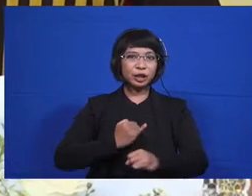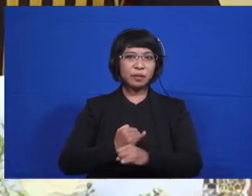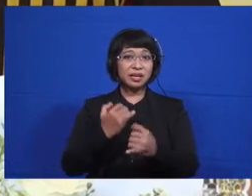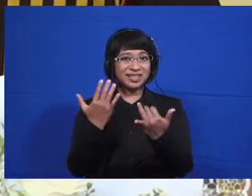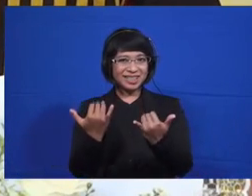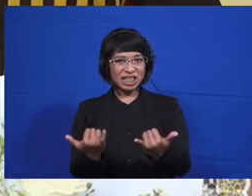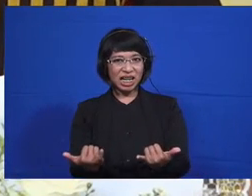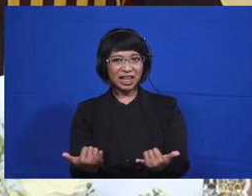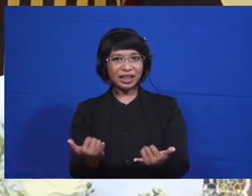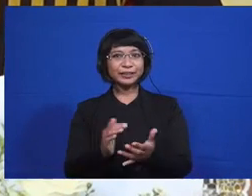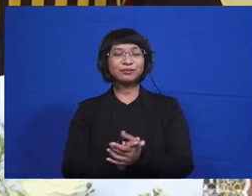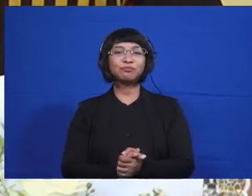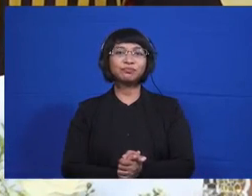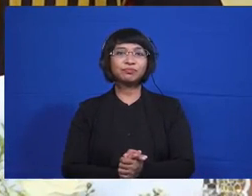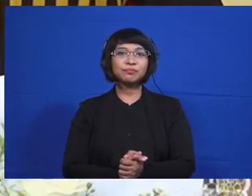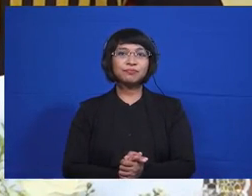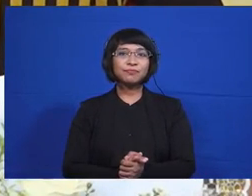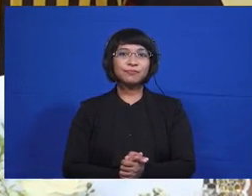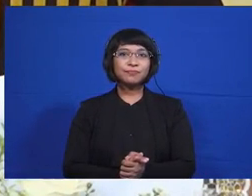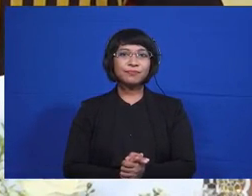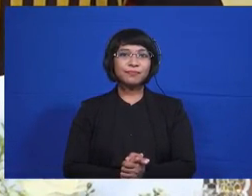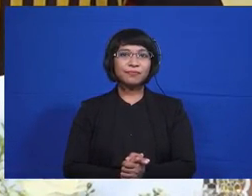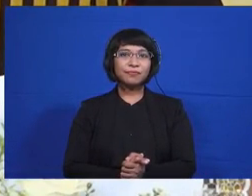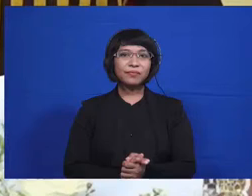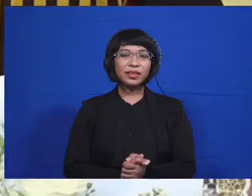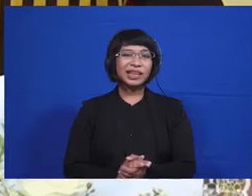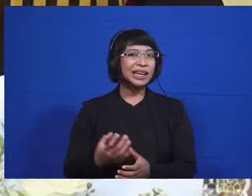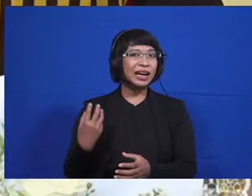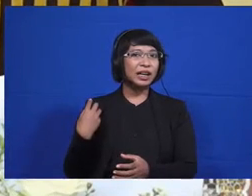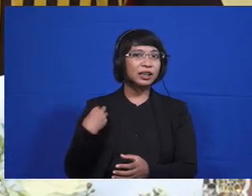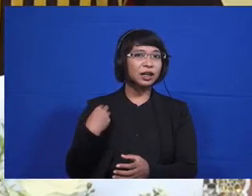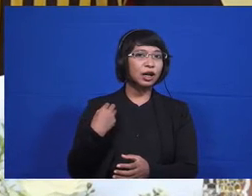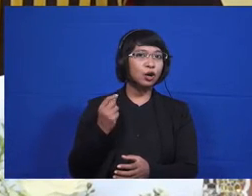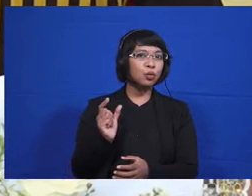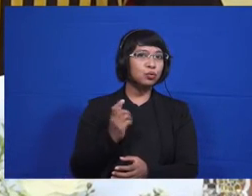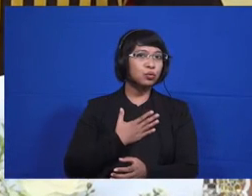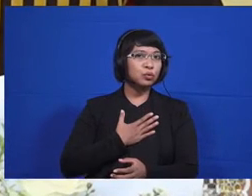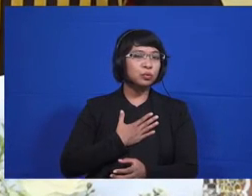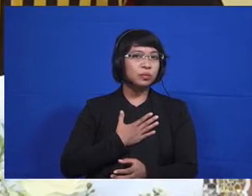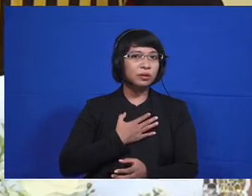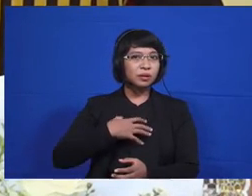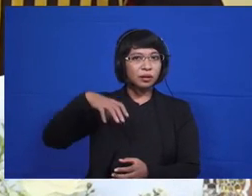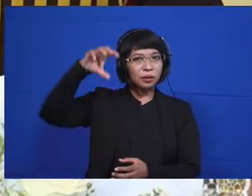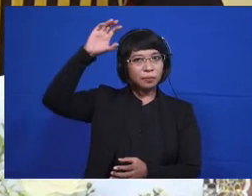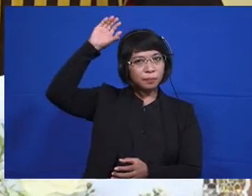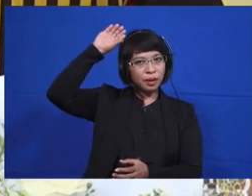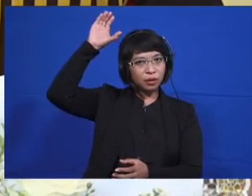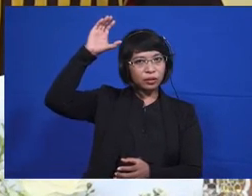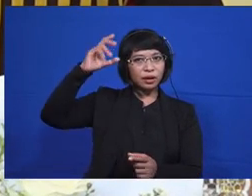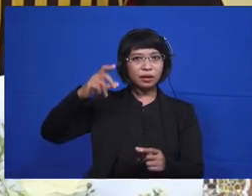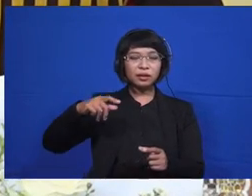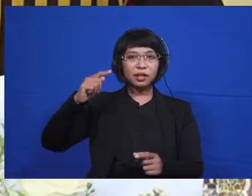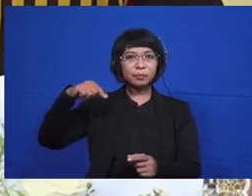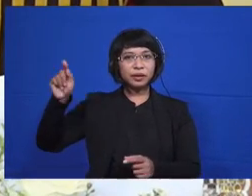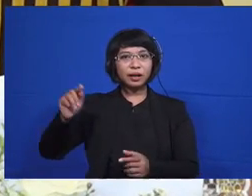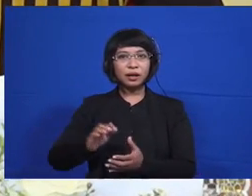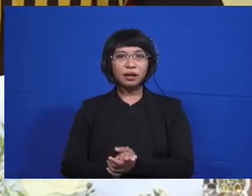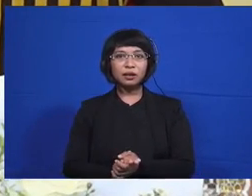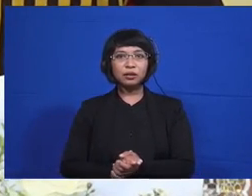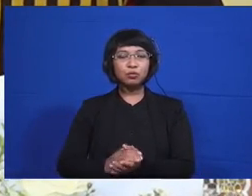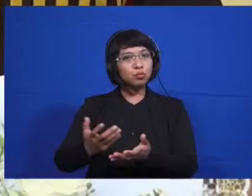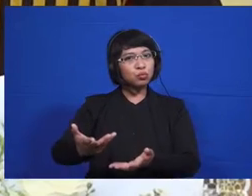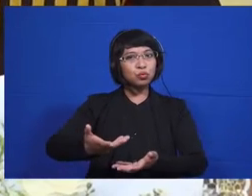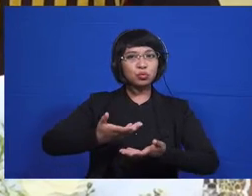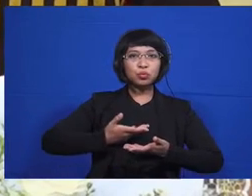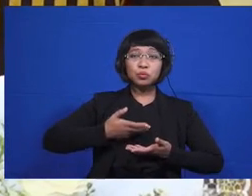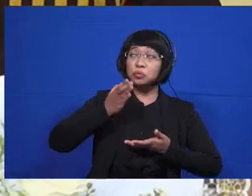Sekarang telah tersedia bagiku mahkota kebenaran yang akan dikaruniakan kepadaku